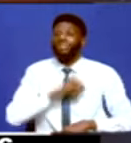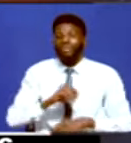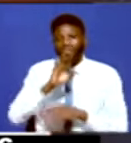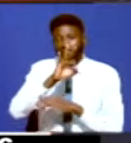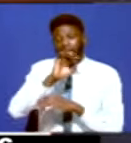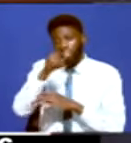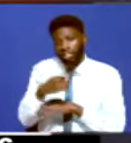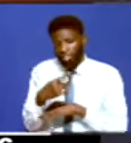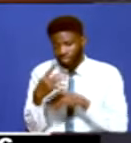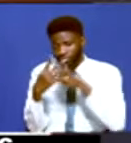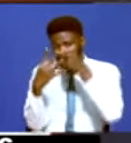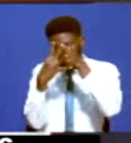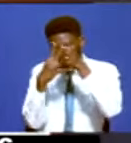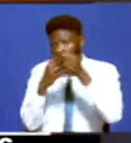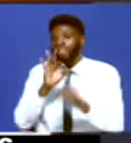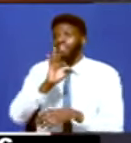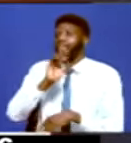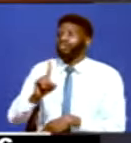3,931.